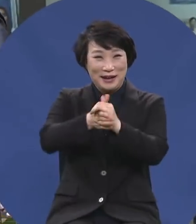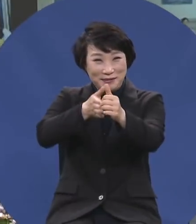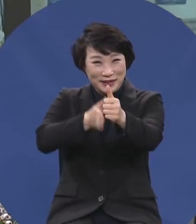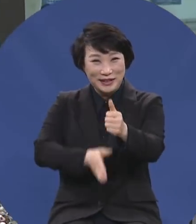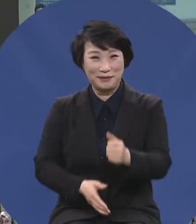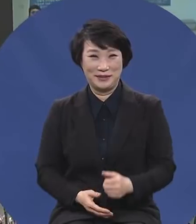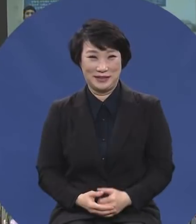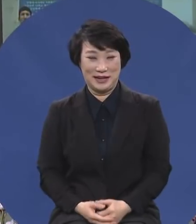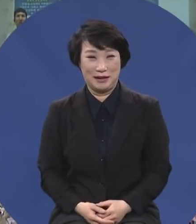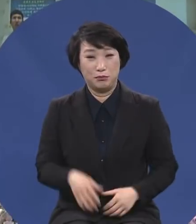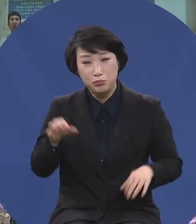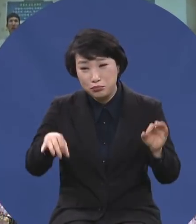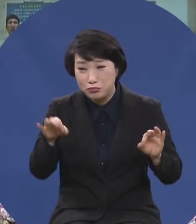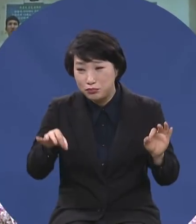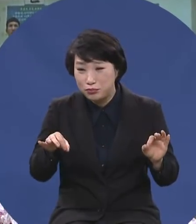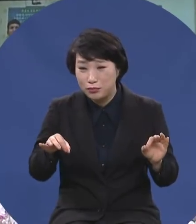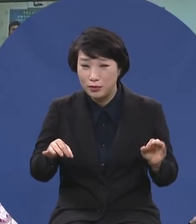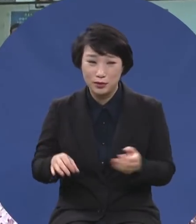합시다.